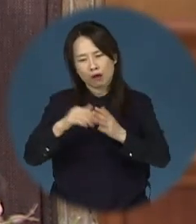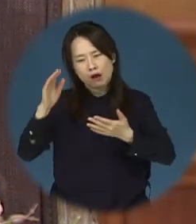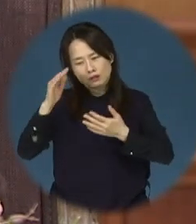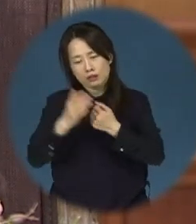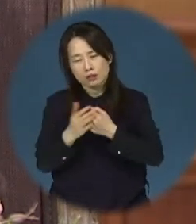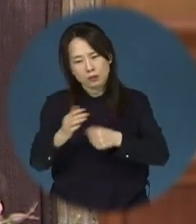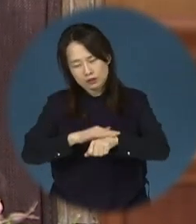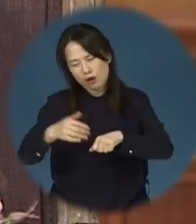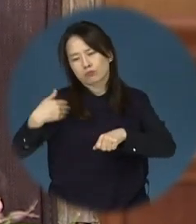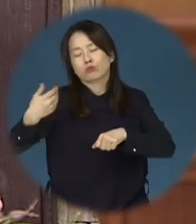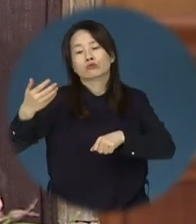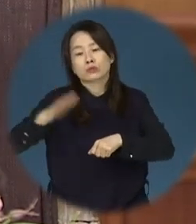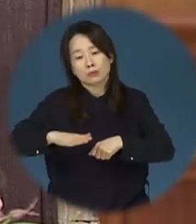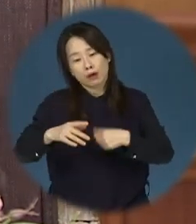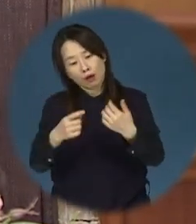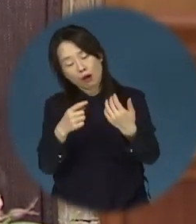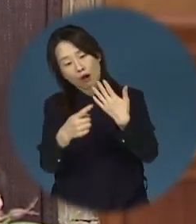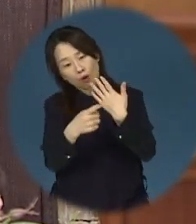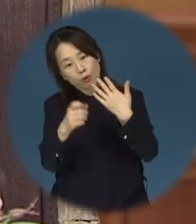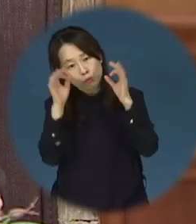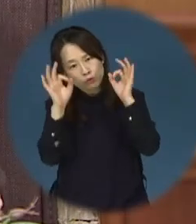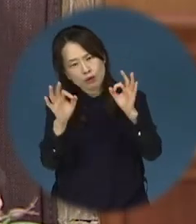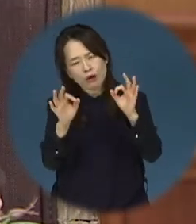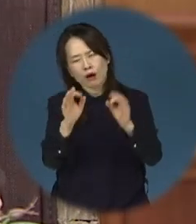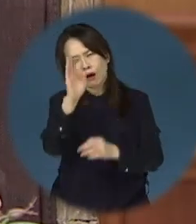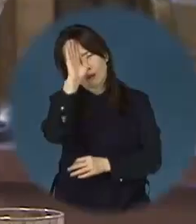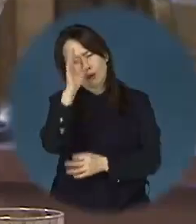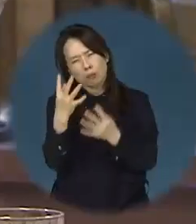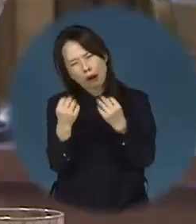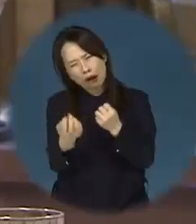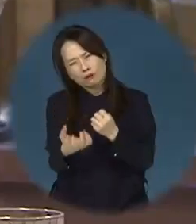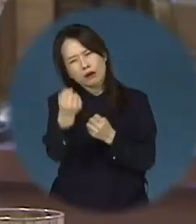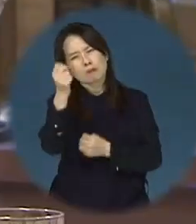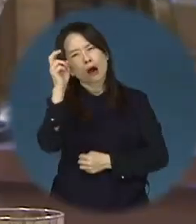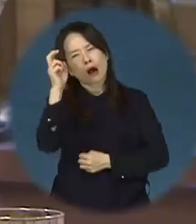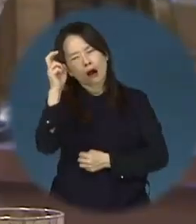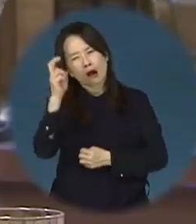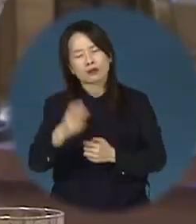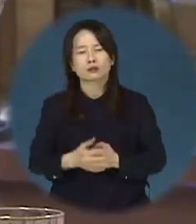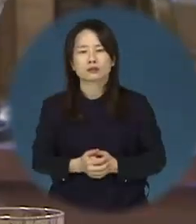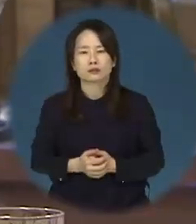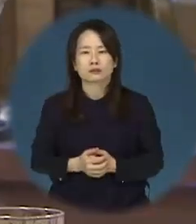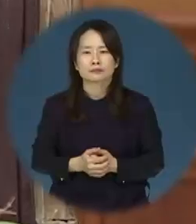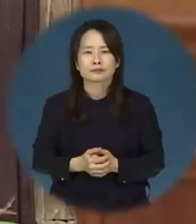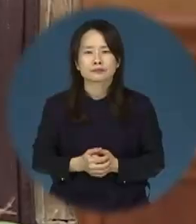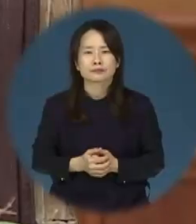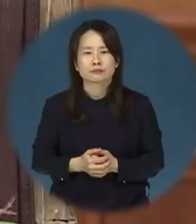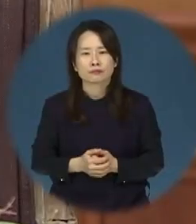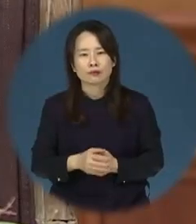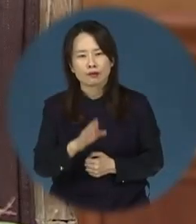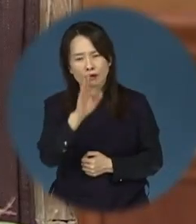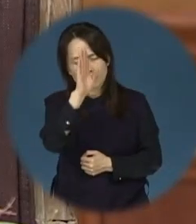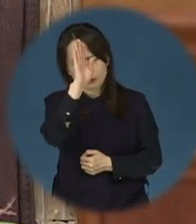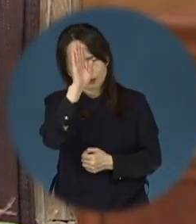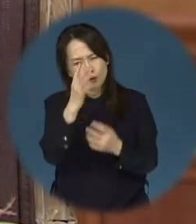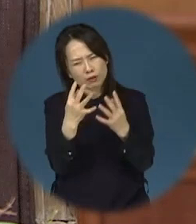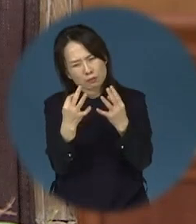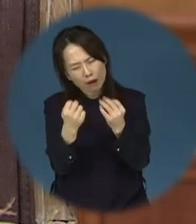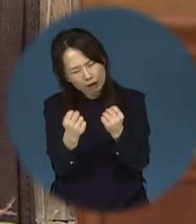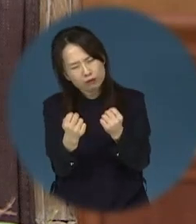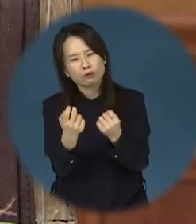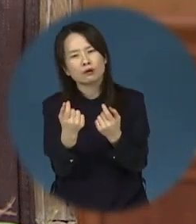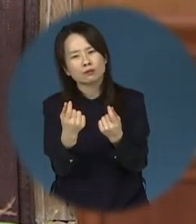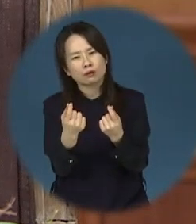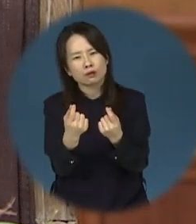아파 보이죠. 많을 것 같다라는 생각만 들었어요. 병이 많을 것 같다. 그래서 그런 모습을 보고 일단 병이 많을 것 같은데 저